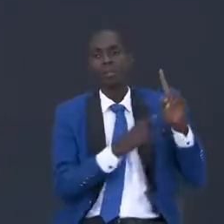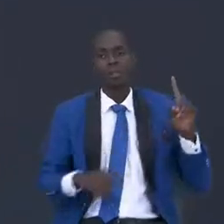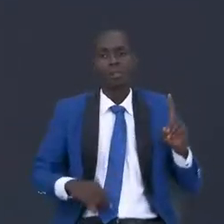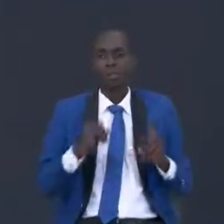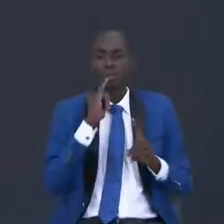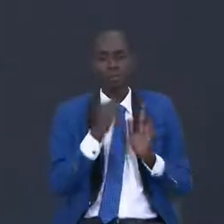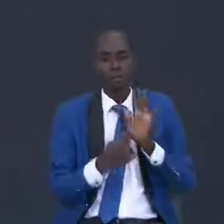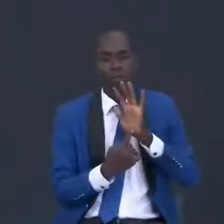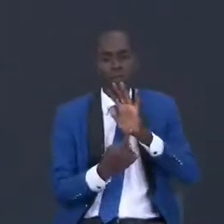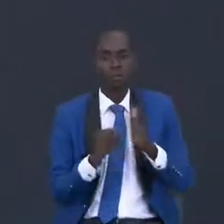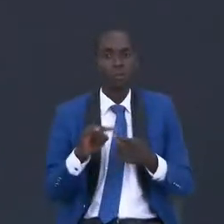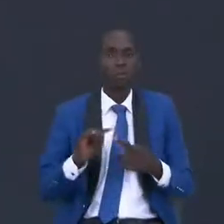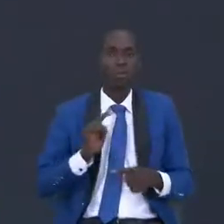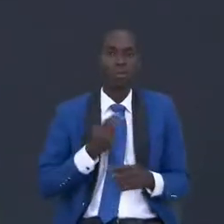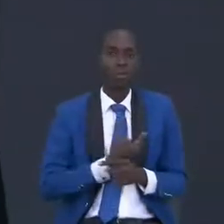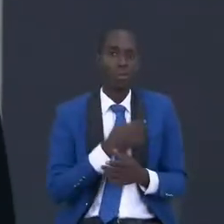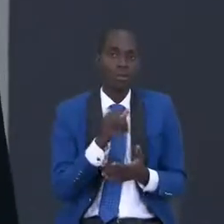révèle,